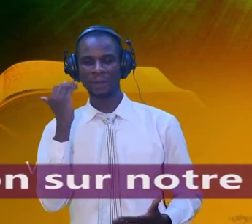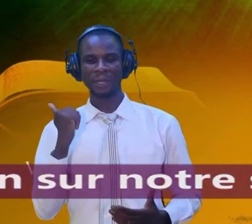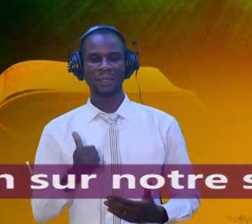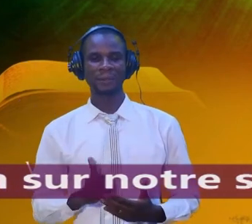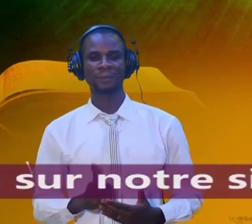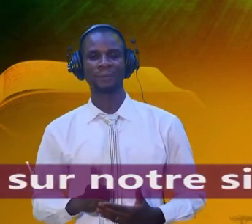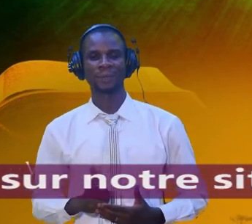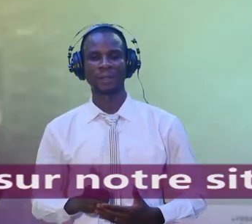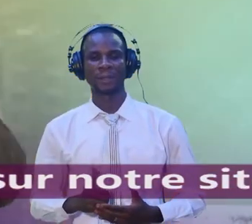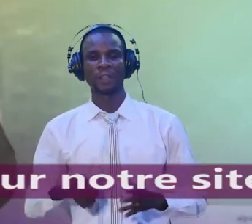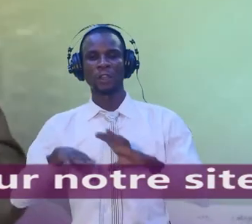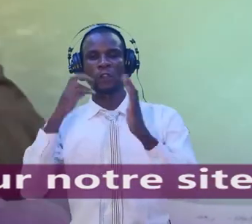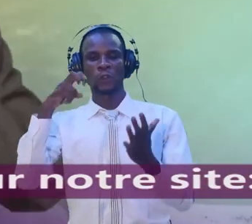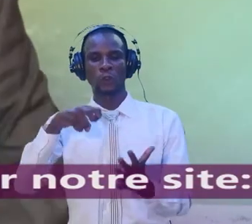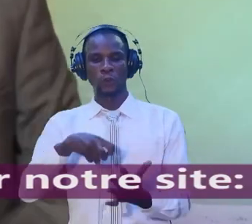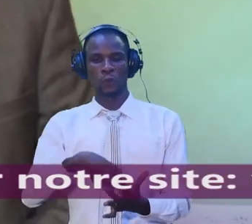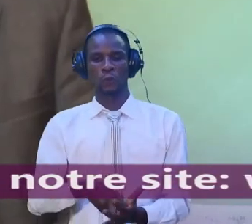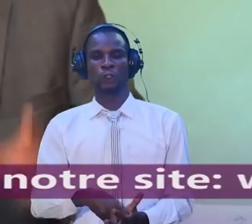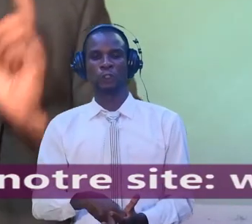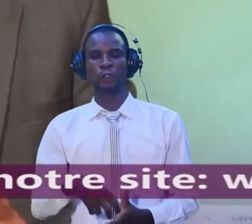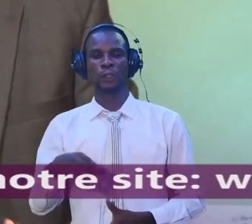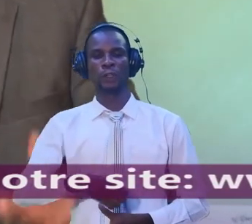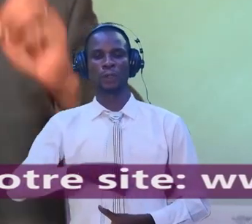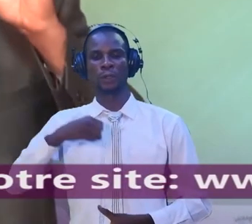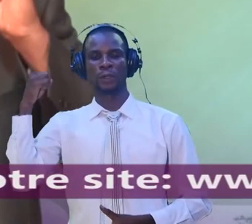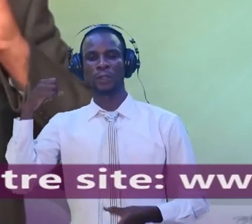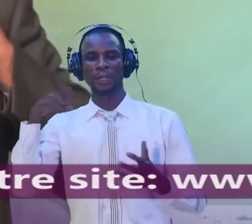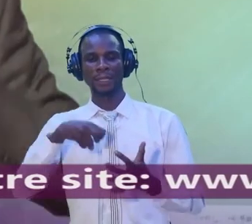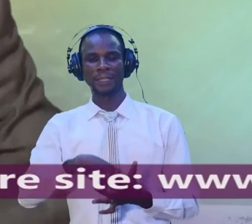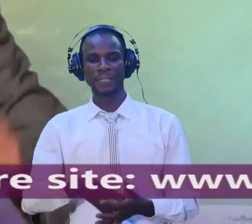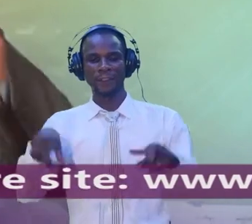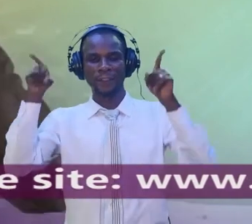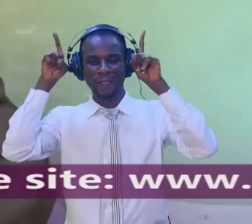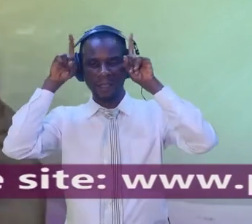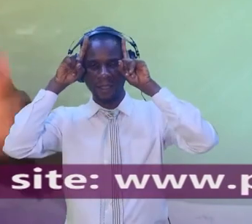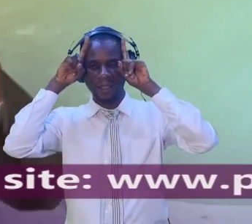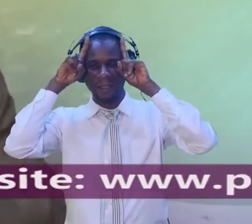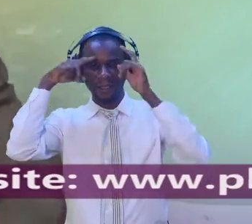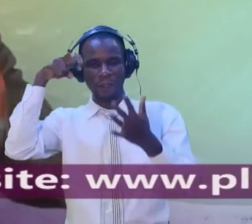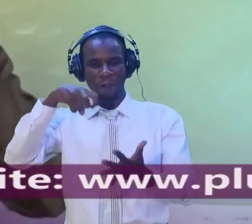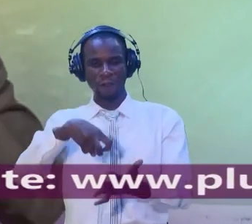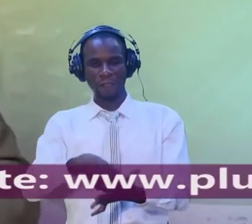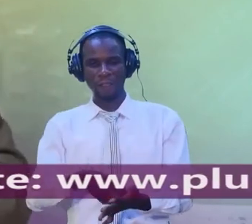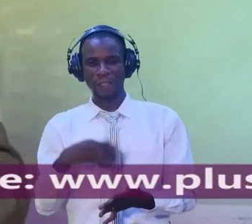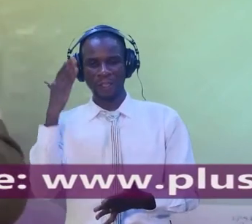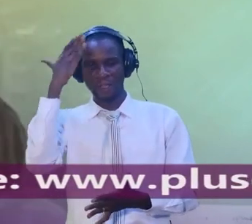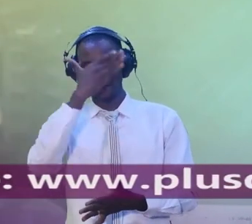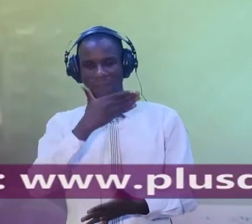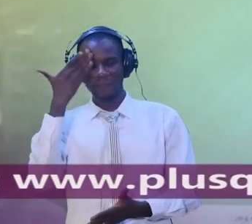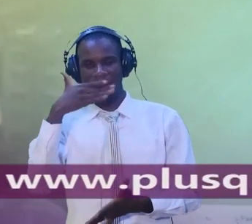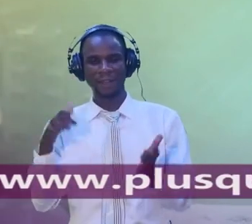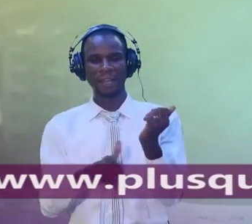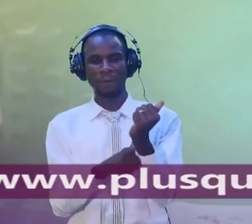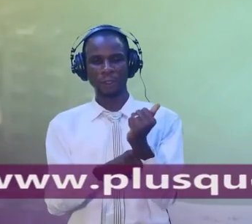ya kuwa Yesu Kristo ni Bwana kwa utukufu wa Mungu Baba. Kila goti hata magoti